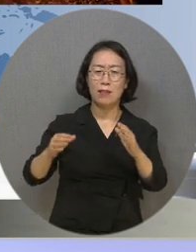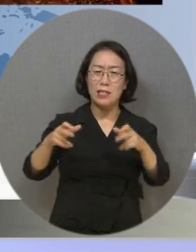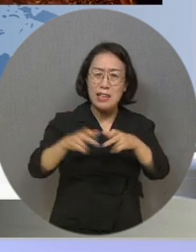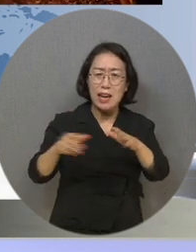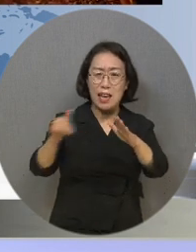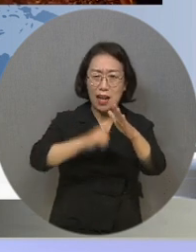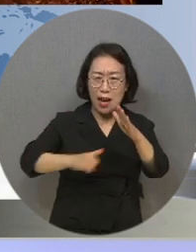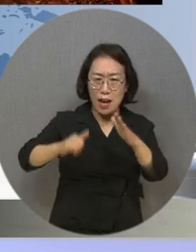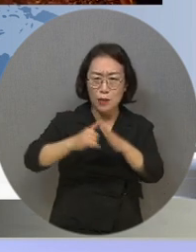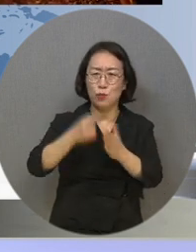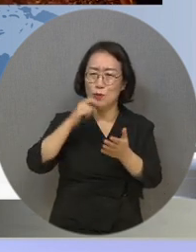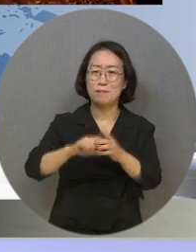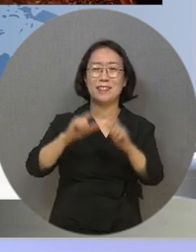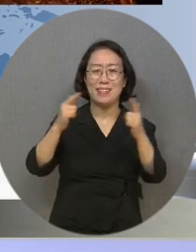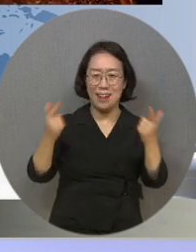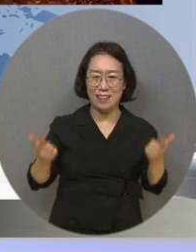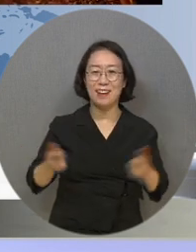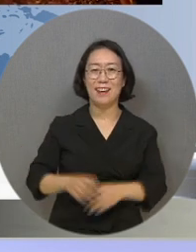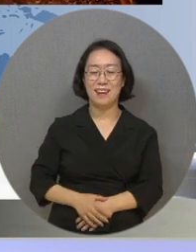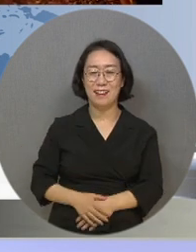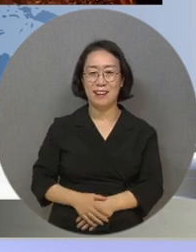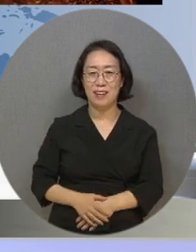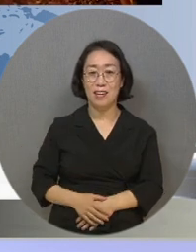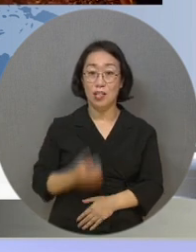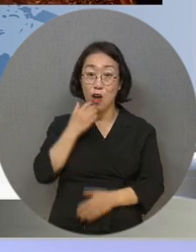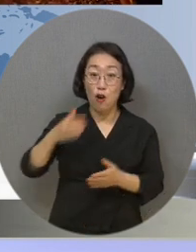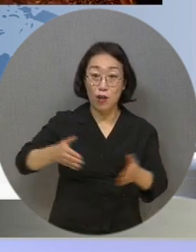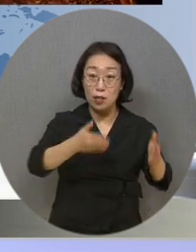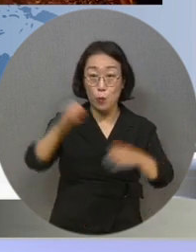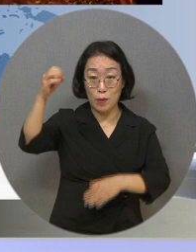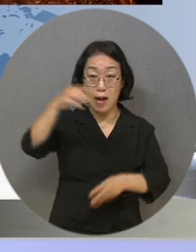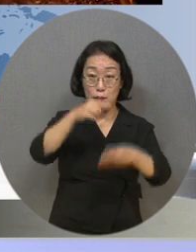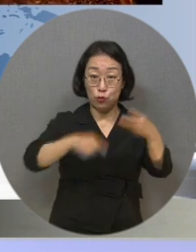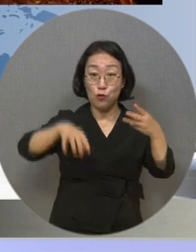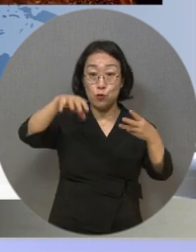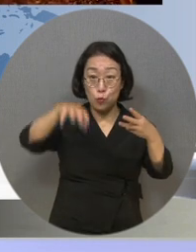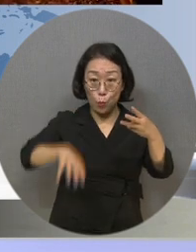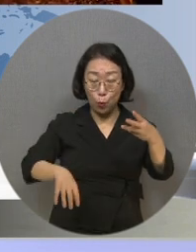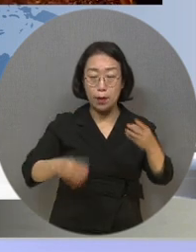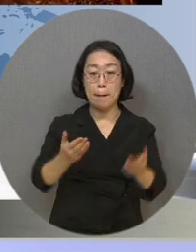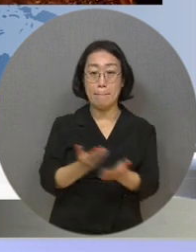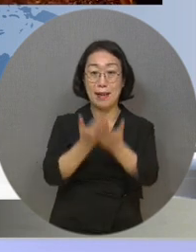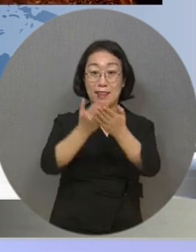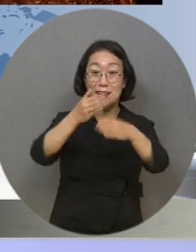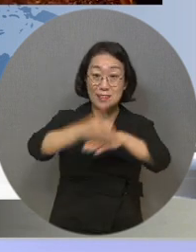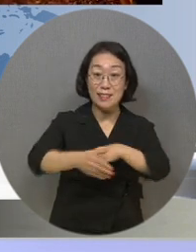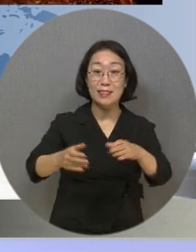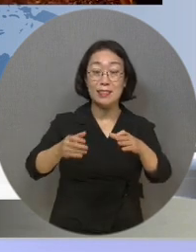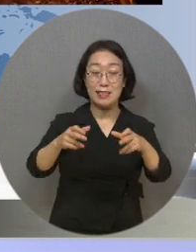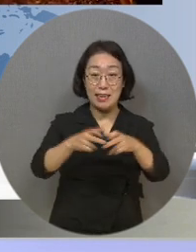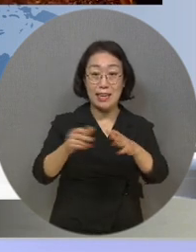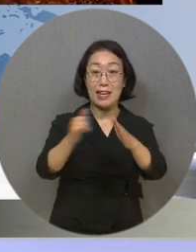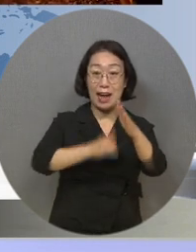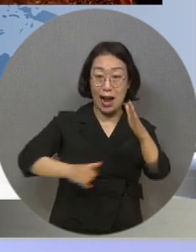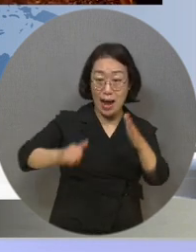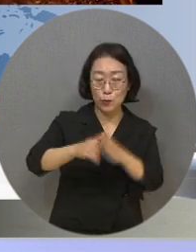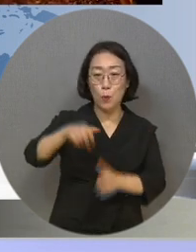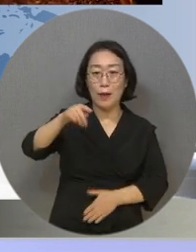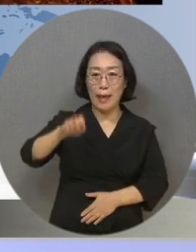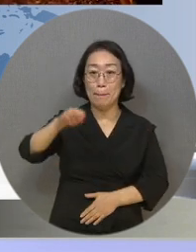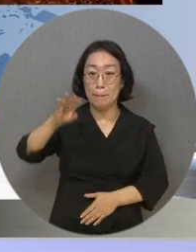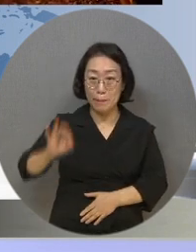여행을 떠나기가 쉽지 않습니다. 경기도 양주시에서 발달장애인 가족과 함께하는 즐거운 캠핑이